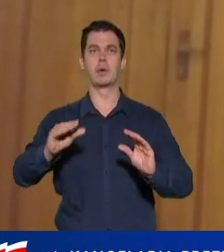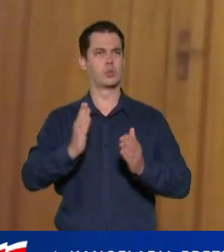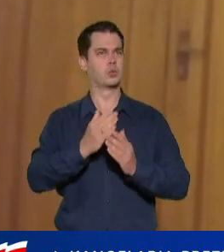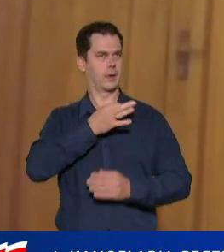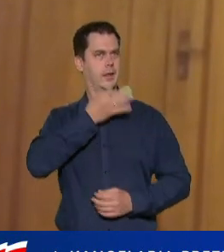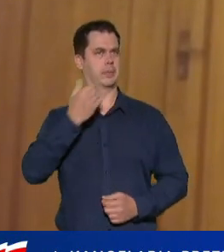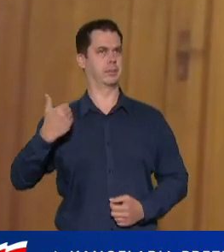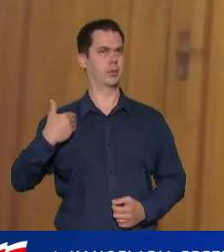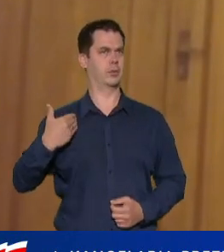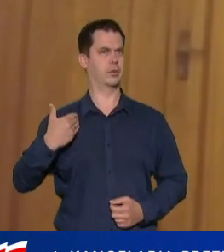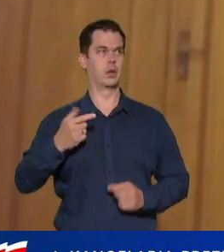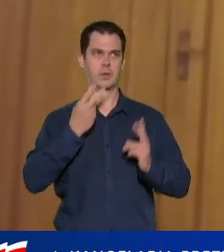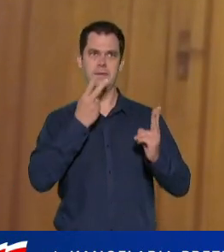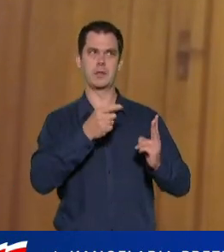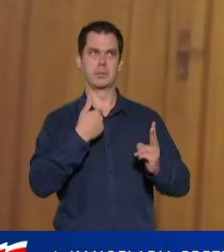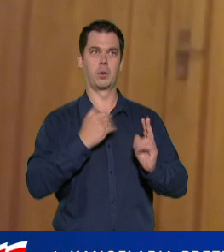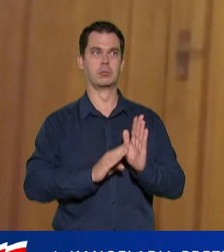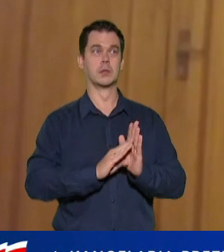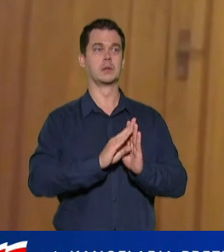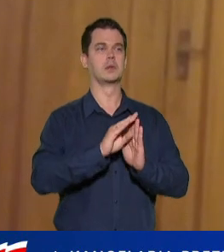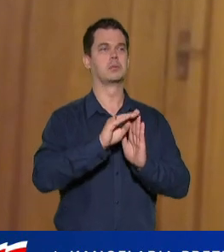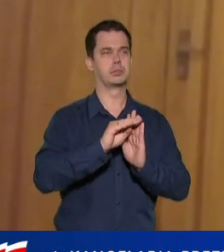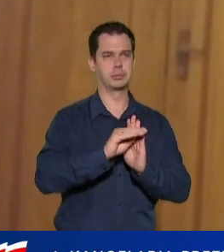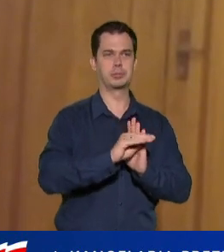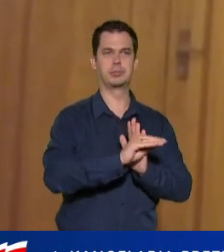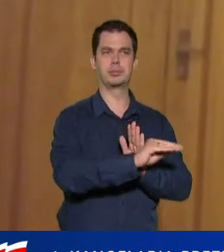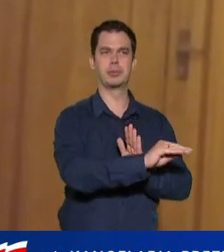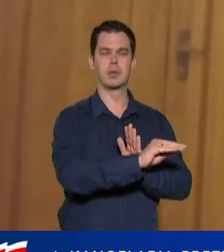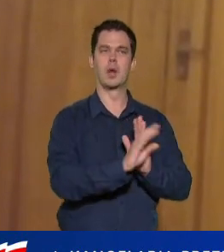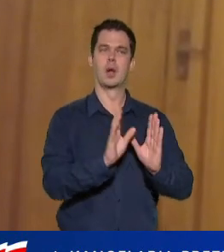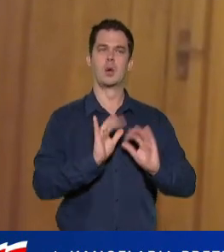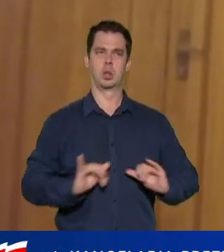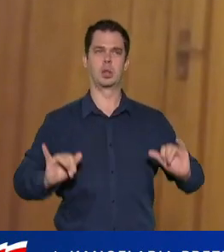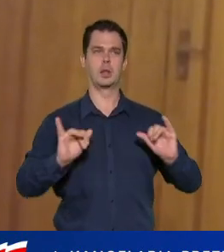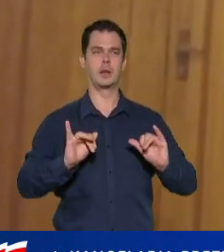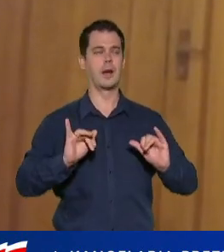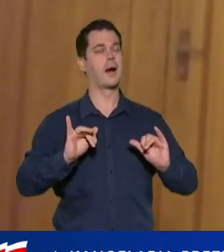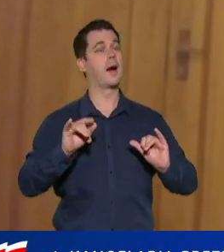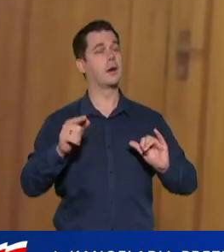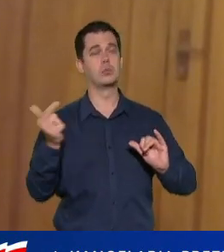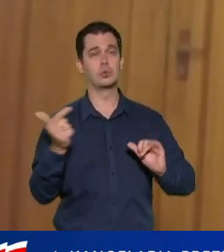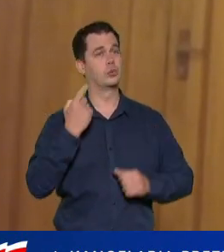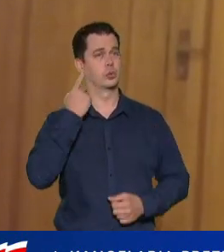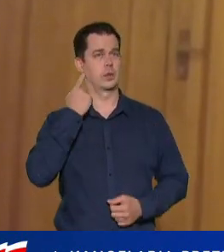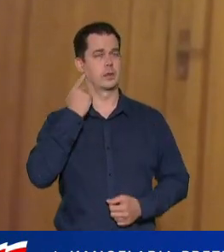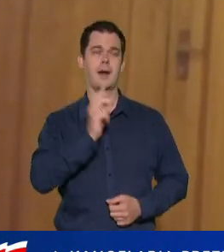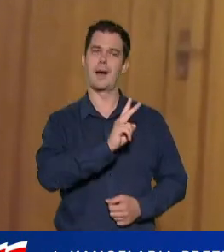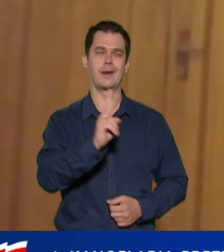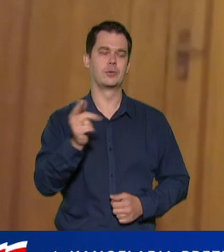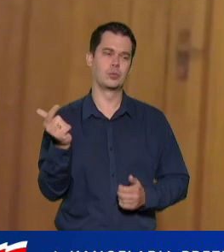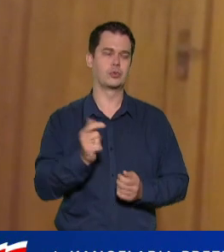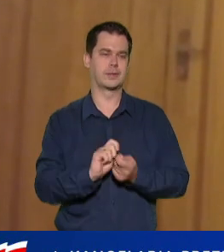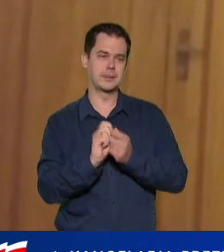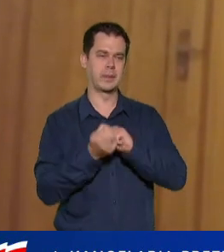było już lepiej. Była zauważalna poprawa sytuacji, ale musimy przestrzegać tych reguł. Każdy musi się przystosować do tych